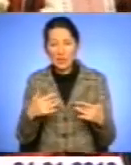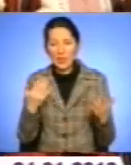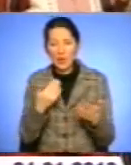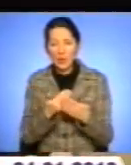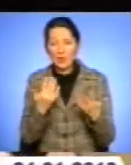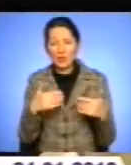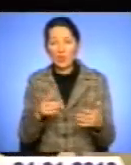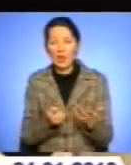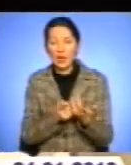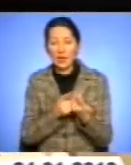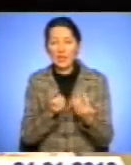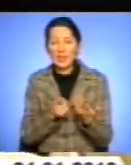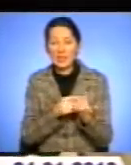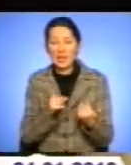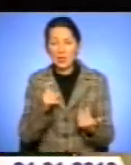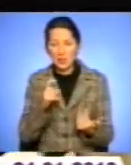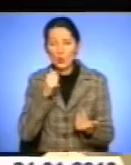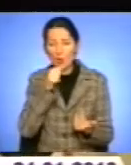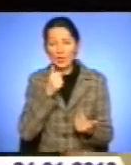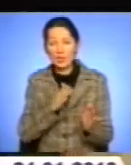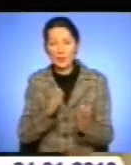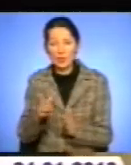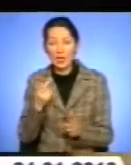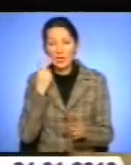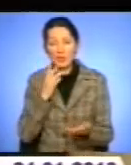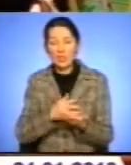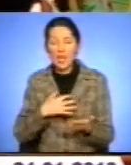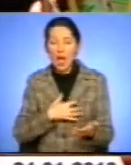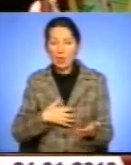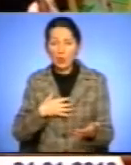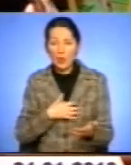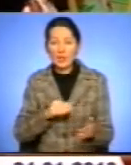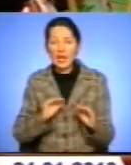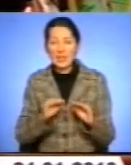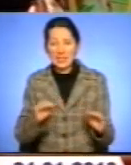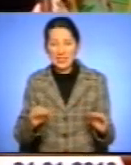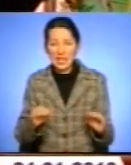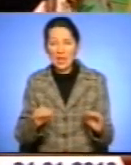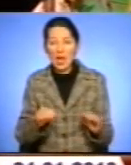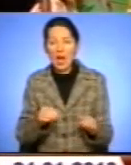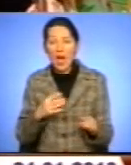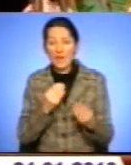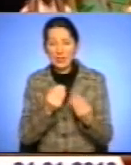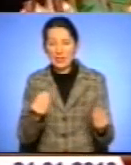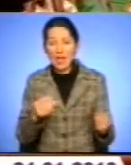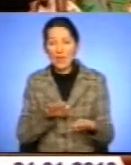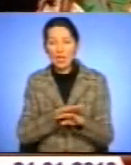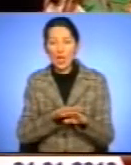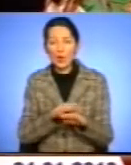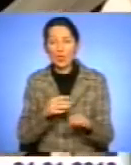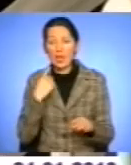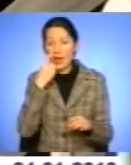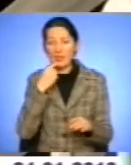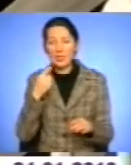Марка Кропивницького, написаною ним у 1875 році. Оперета «Жарт», як називав її автор, не